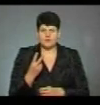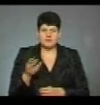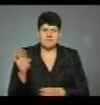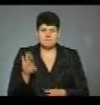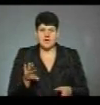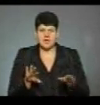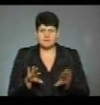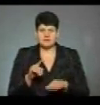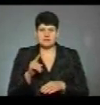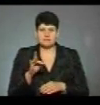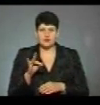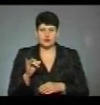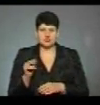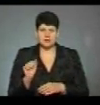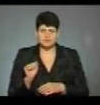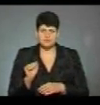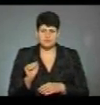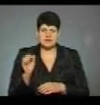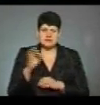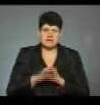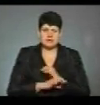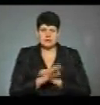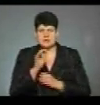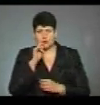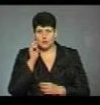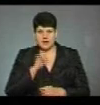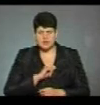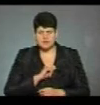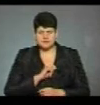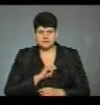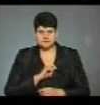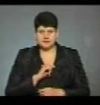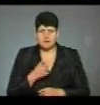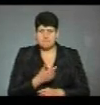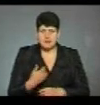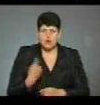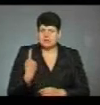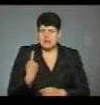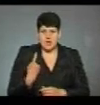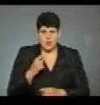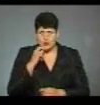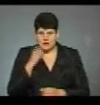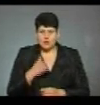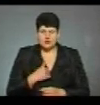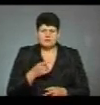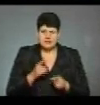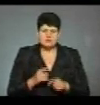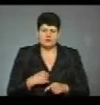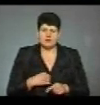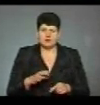берегів Збруча і Західної, і Східної України. Ми одна Україна, і хочеться, щоб дійсно ми